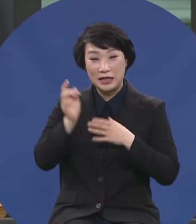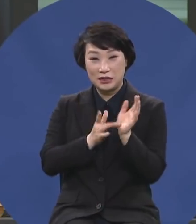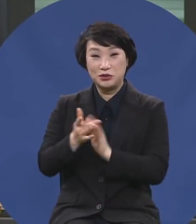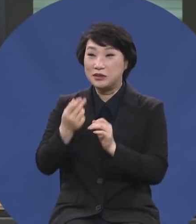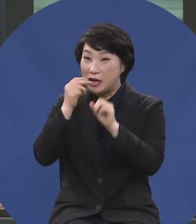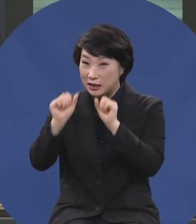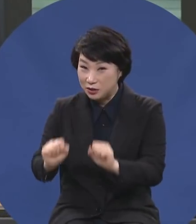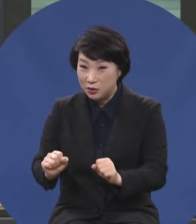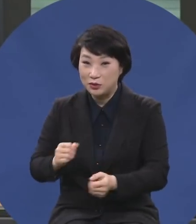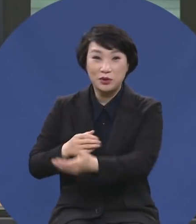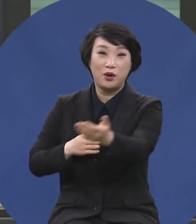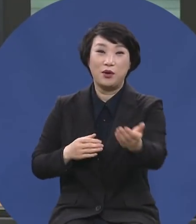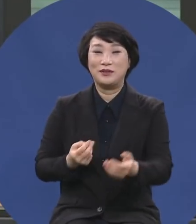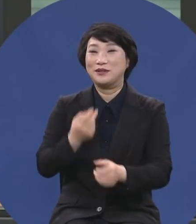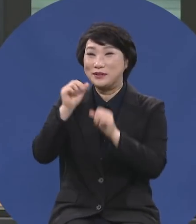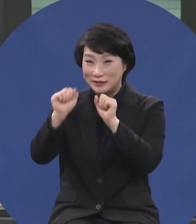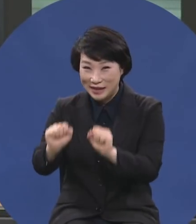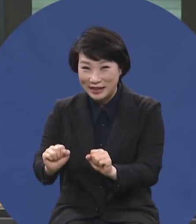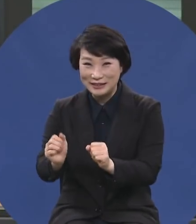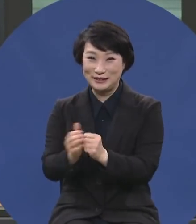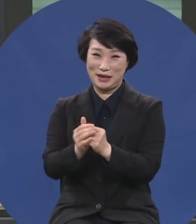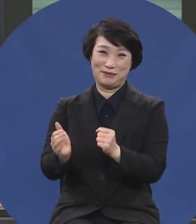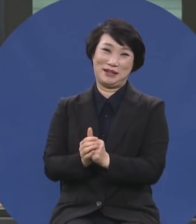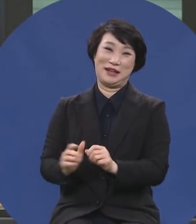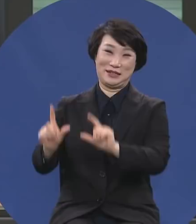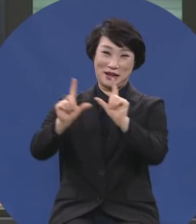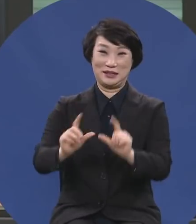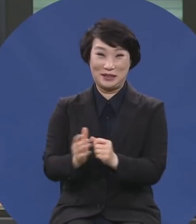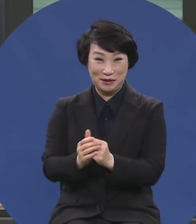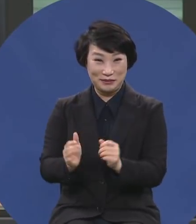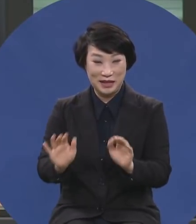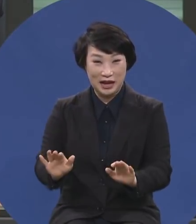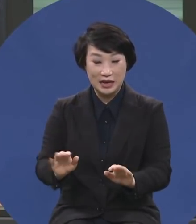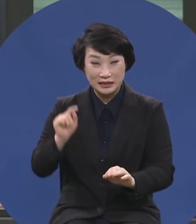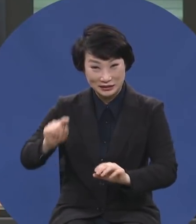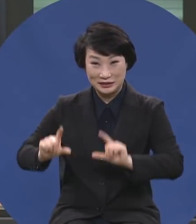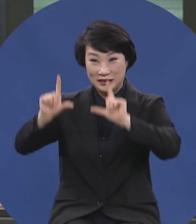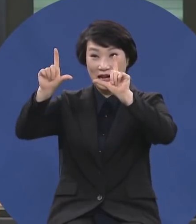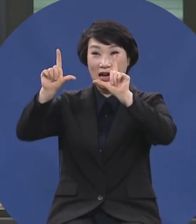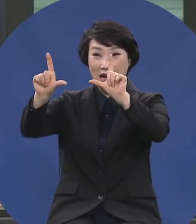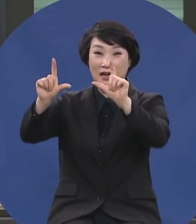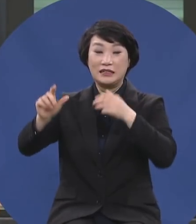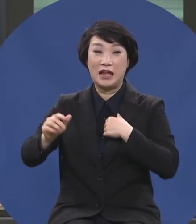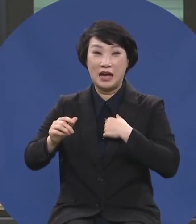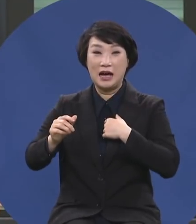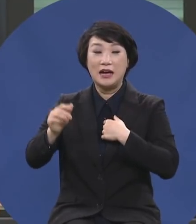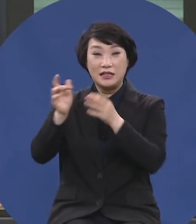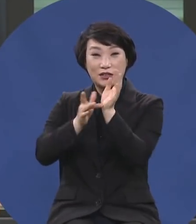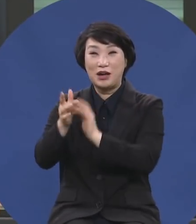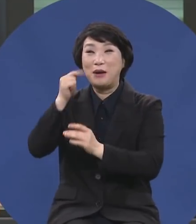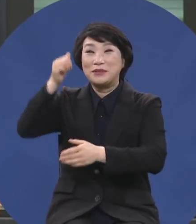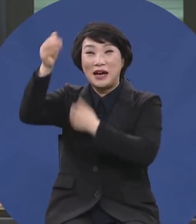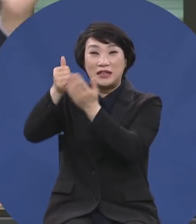살아있고 너희도 살겠음이라. 그날에는 내가 아버지